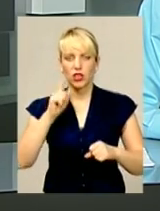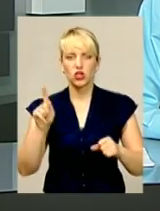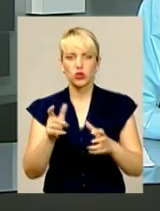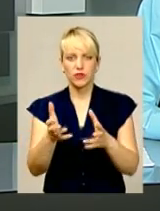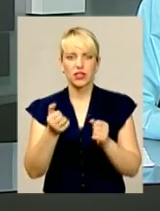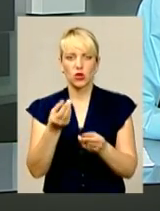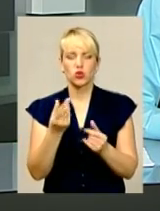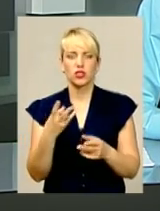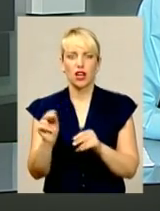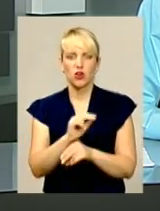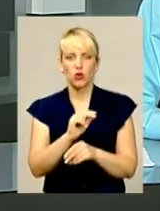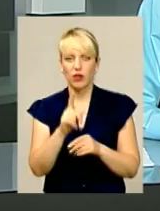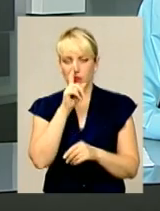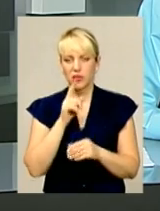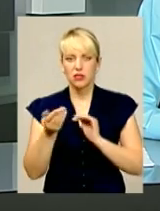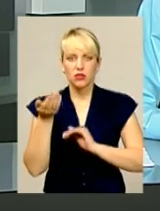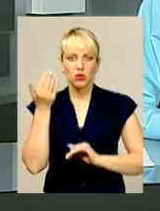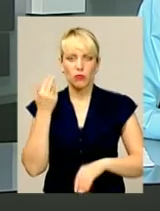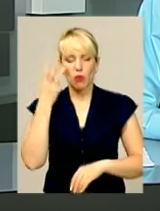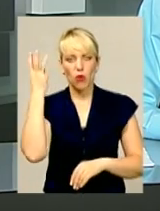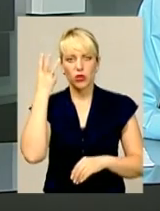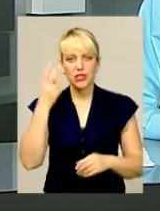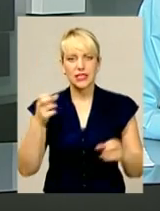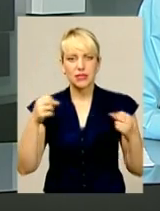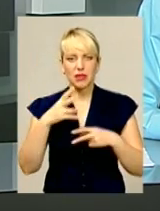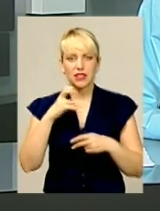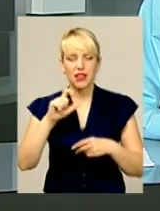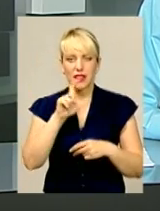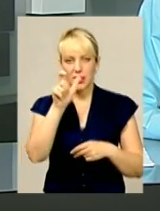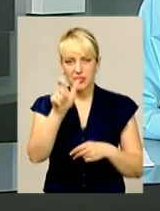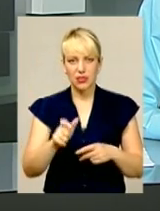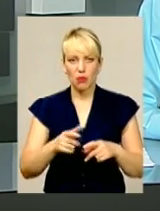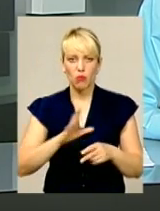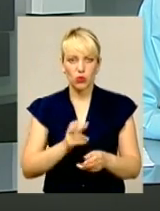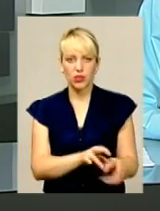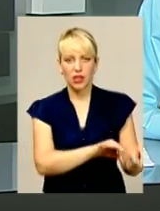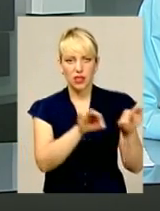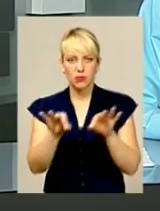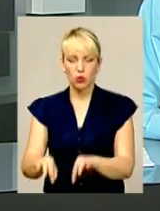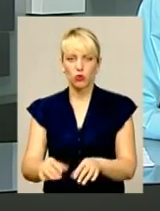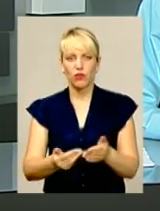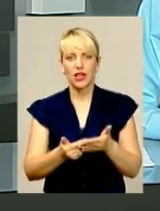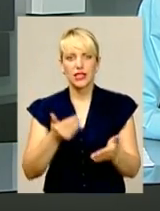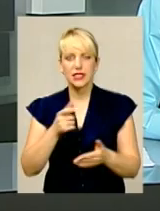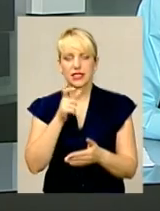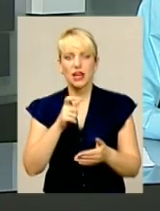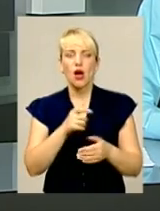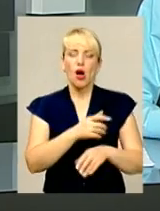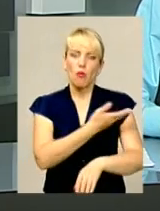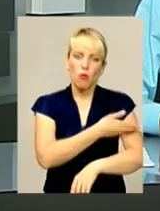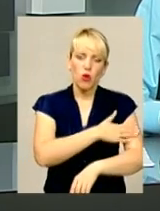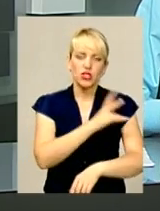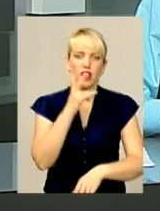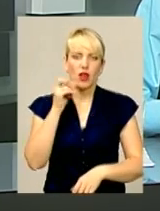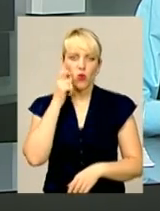лікування. Місяць Подільського спецпризначенця транспортували із польської клініки в Україну. Лікарі діагностували